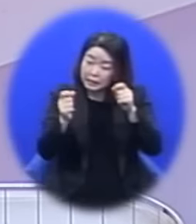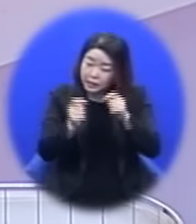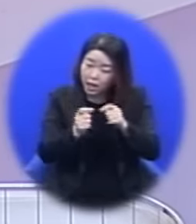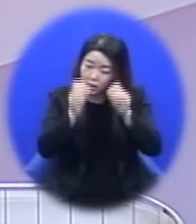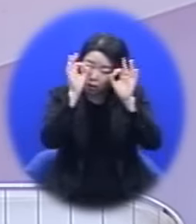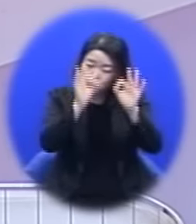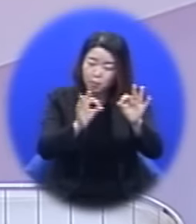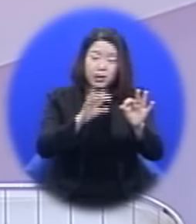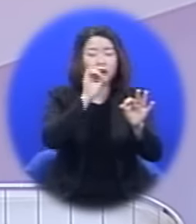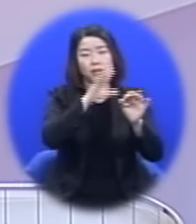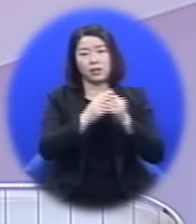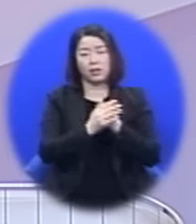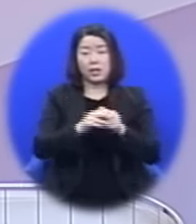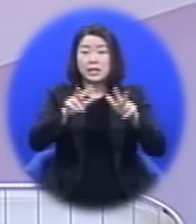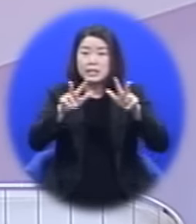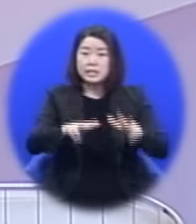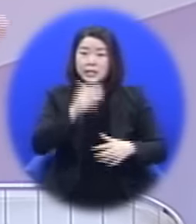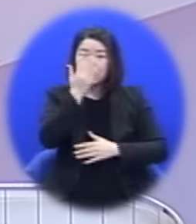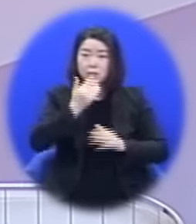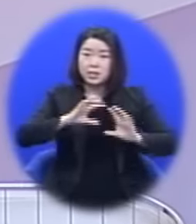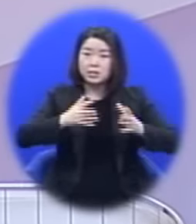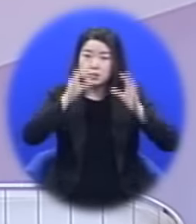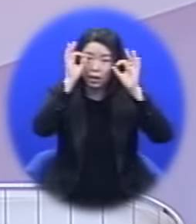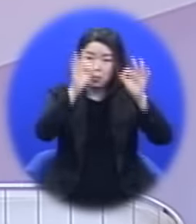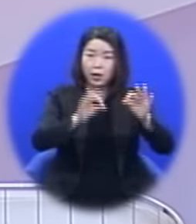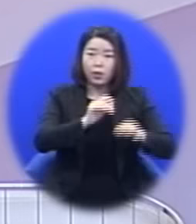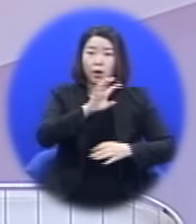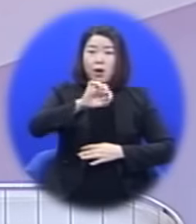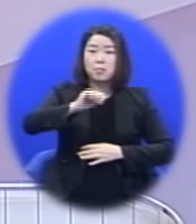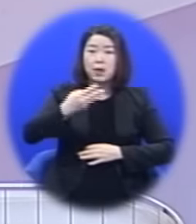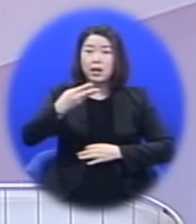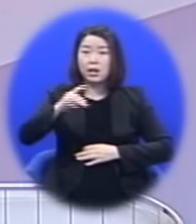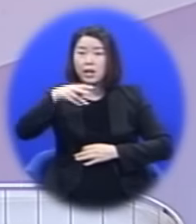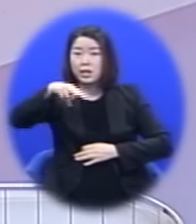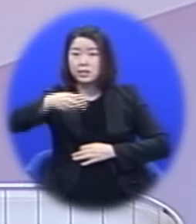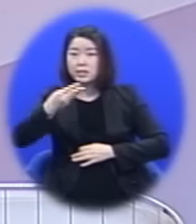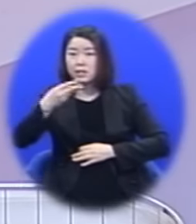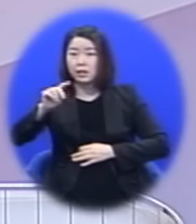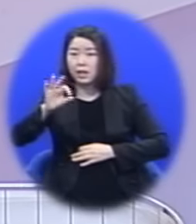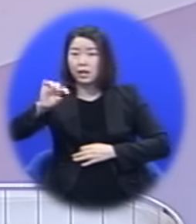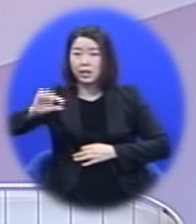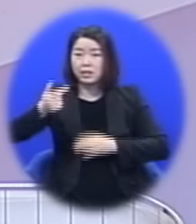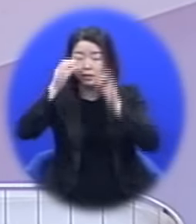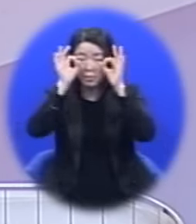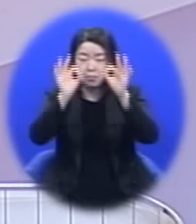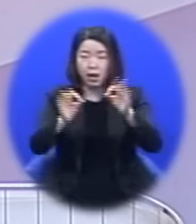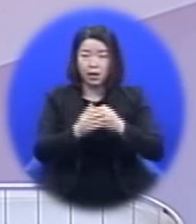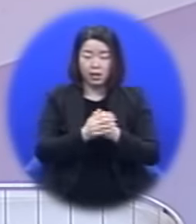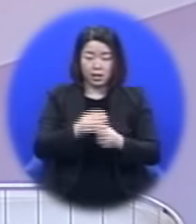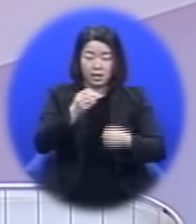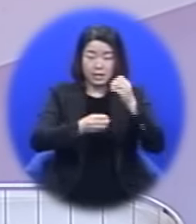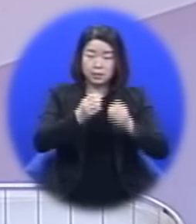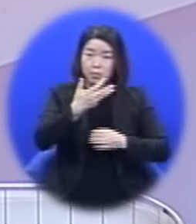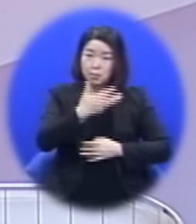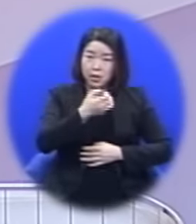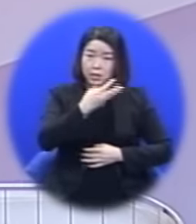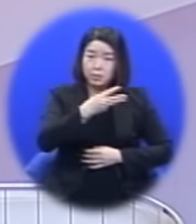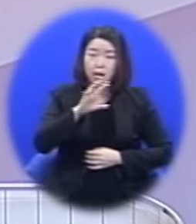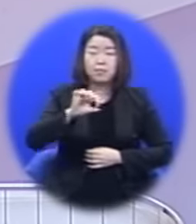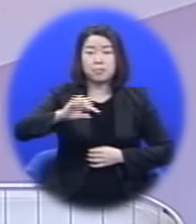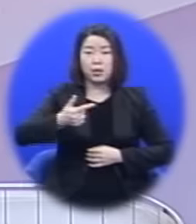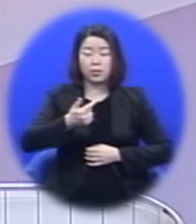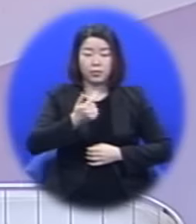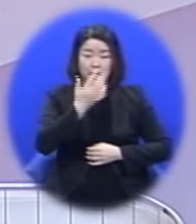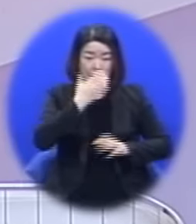지금 이스라엘을 보세요. 지금 팔레스타인을 보세요. 시편 83편과 지금 이스라엘을